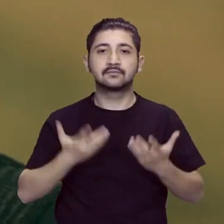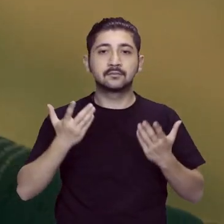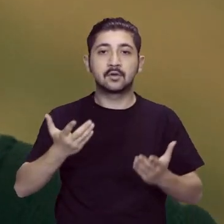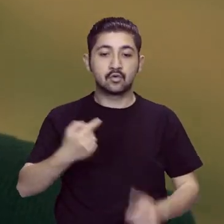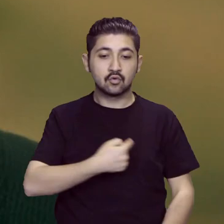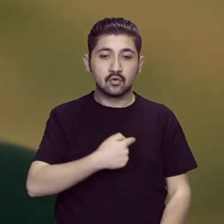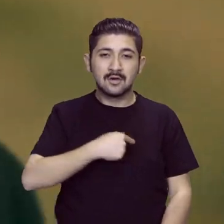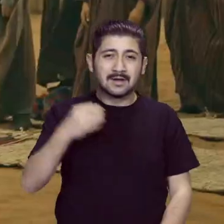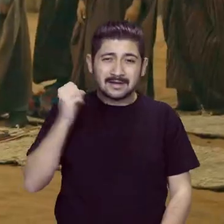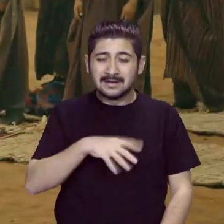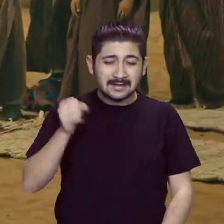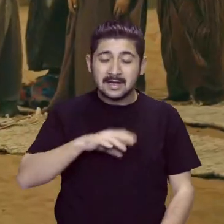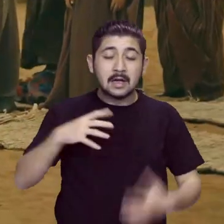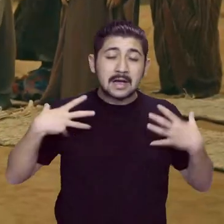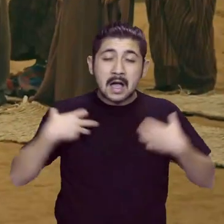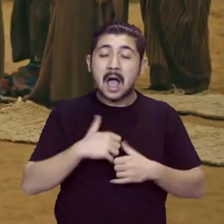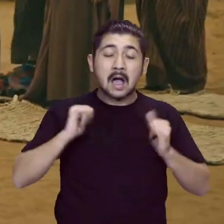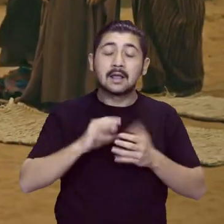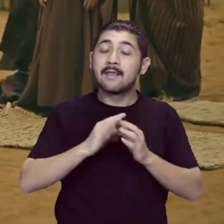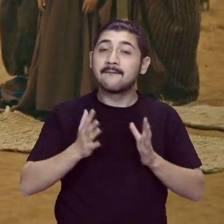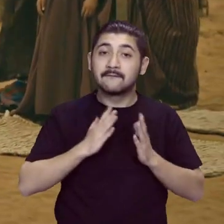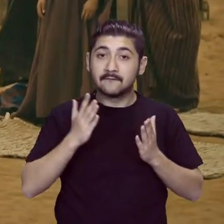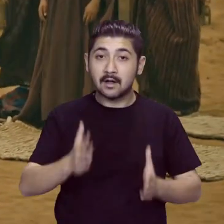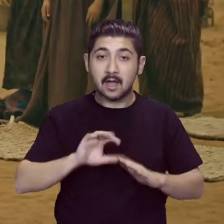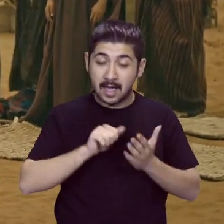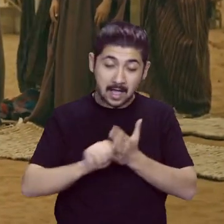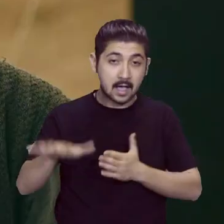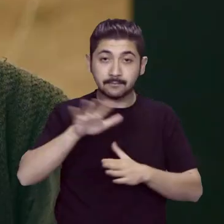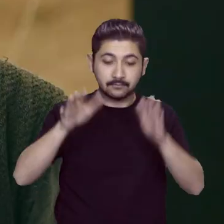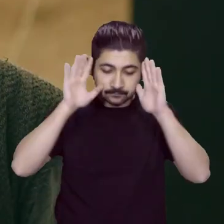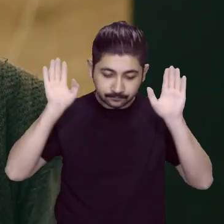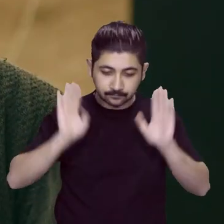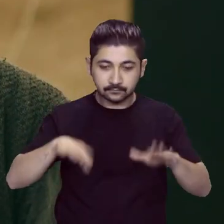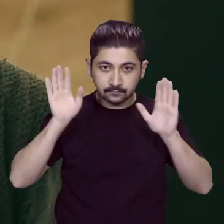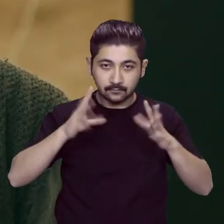yüreğimizi dolduran ne kadar derdimiz varsa hepsini secdeye gömeceğiz.